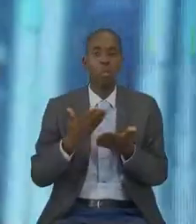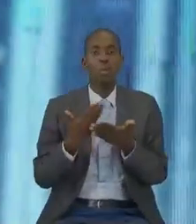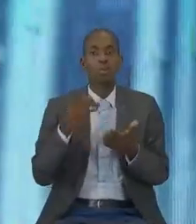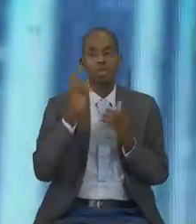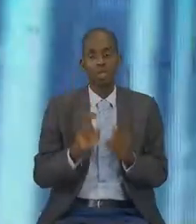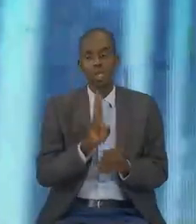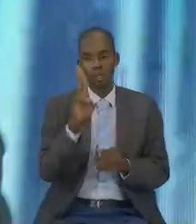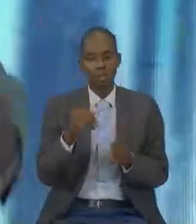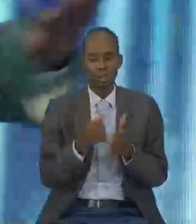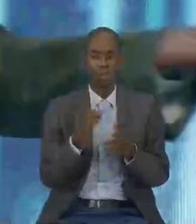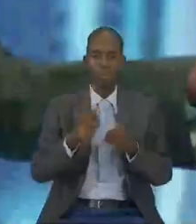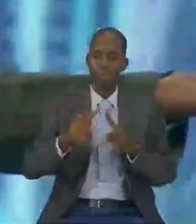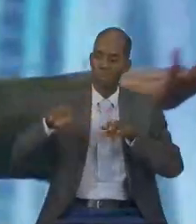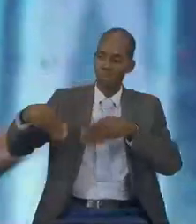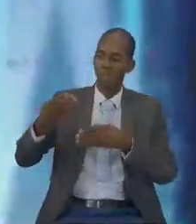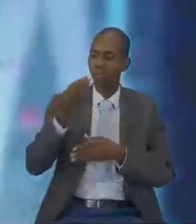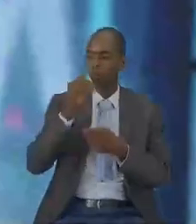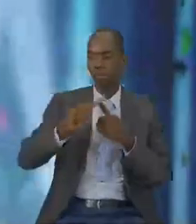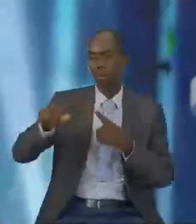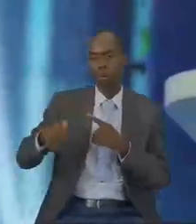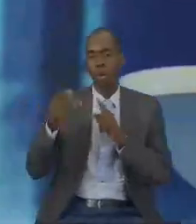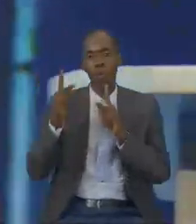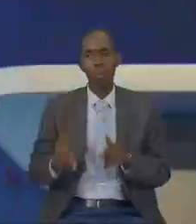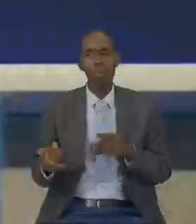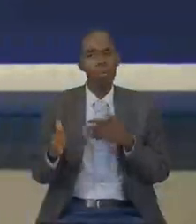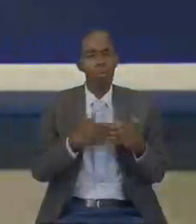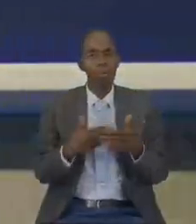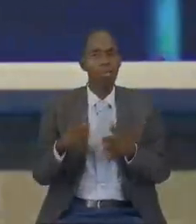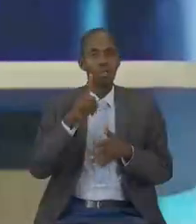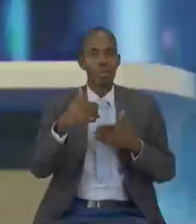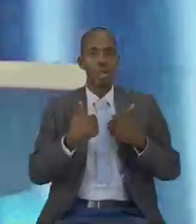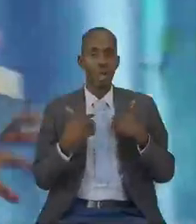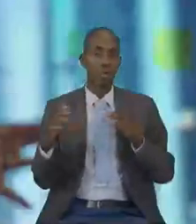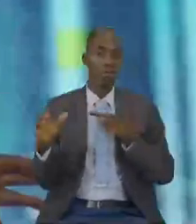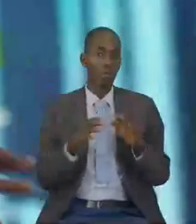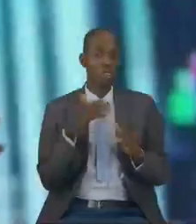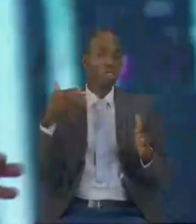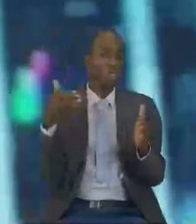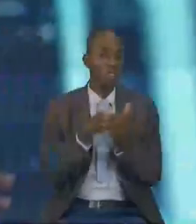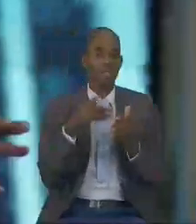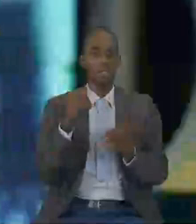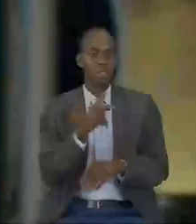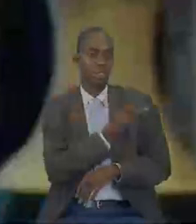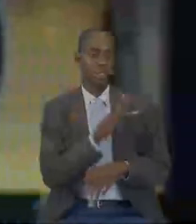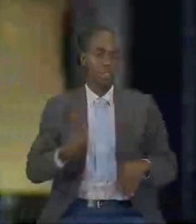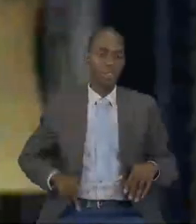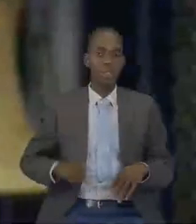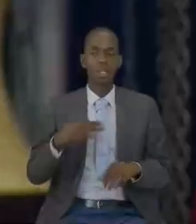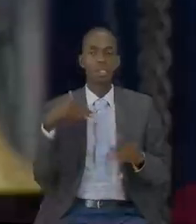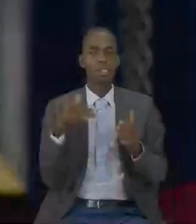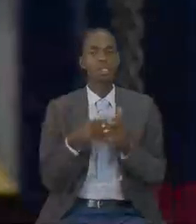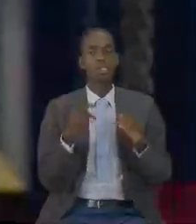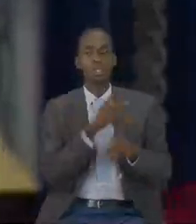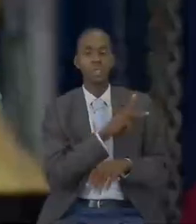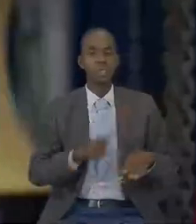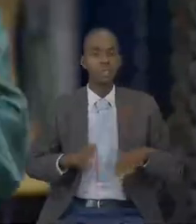lavé avant que vous ne l'utilisiez pour servir une autre personne. Peu importe ce que vous avez fait contre le